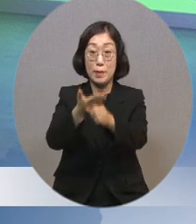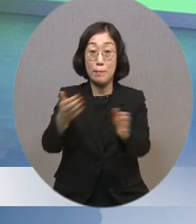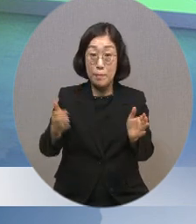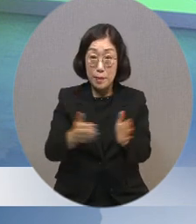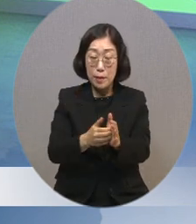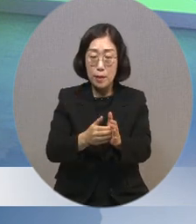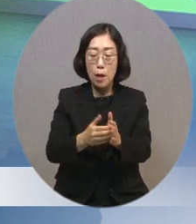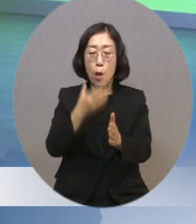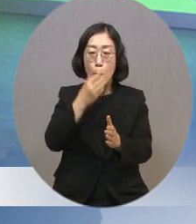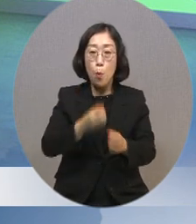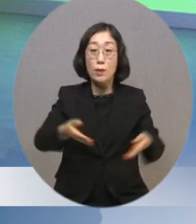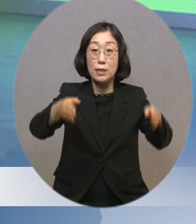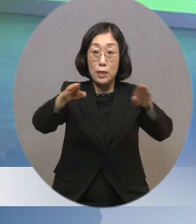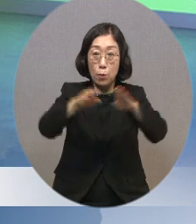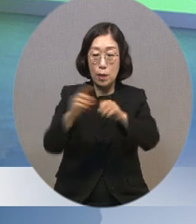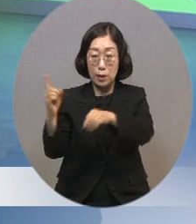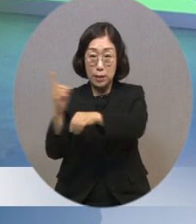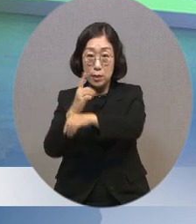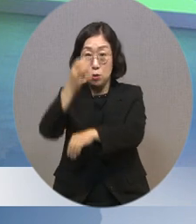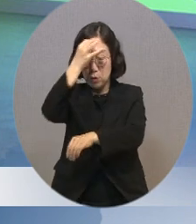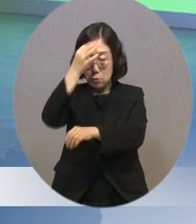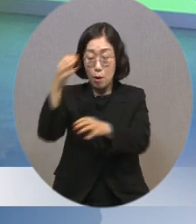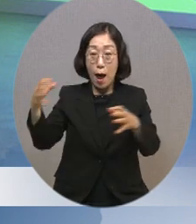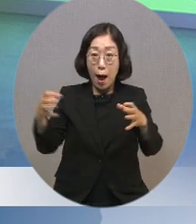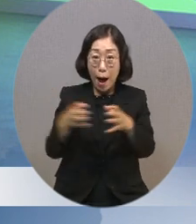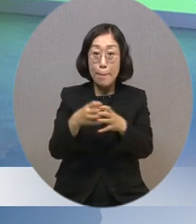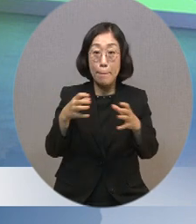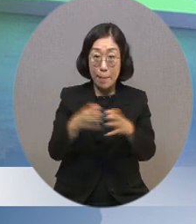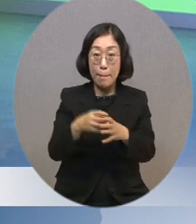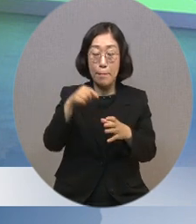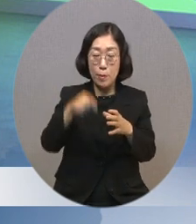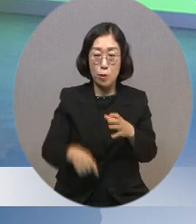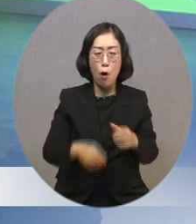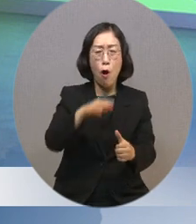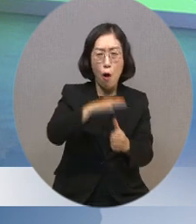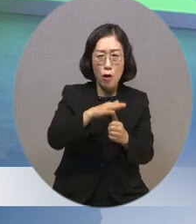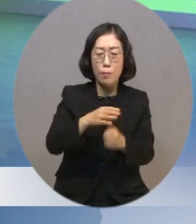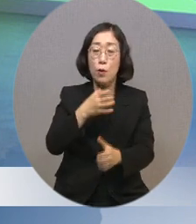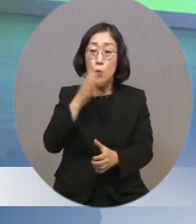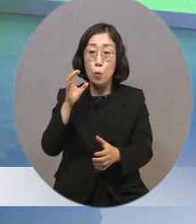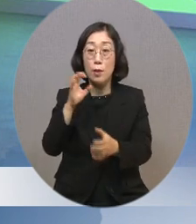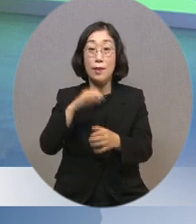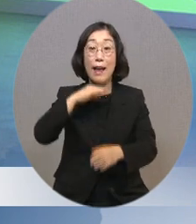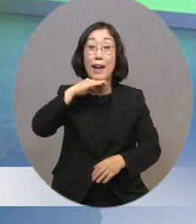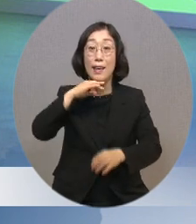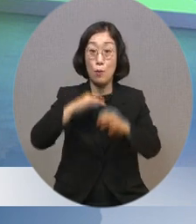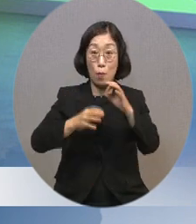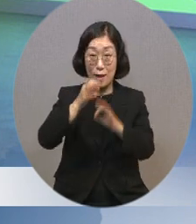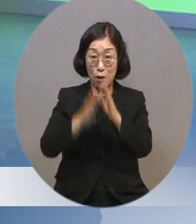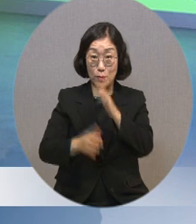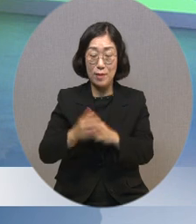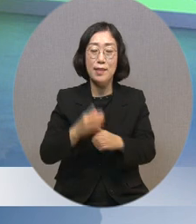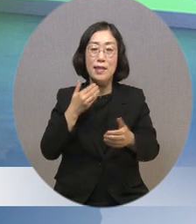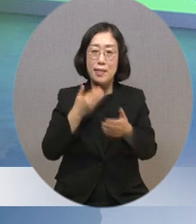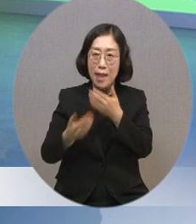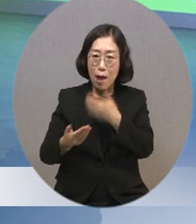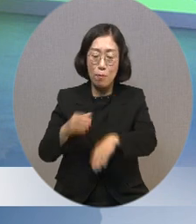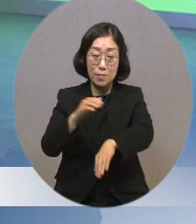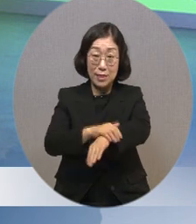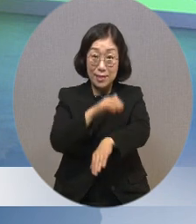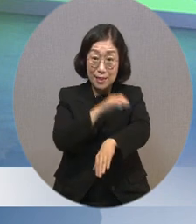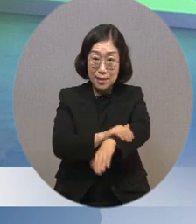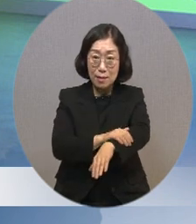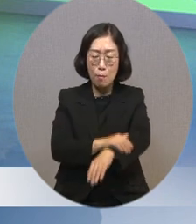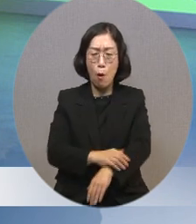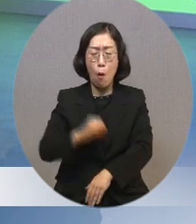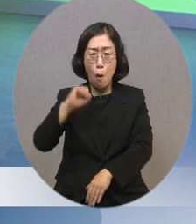이처럼 복지관과 디지털 기술의 만남으로 어린이부터 노인까지 다양한 체험을 통해 어렵고 높게만 느껴졌던